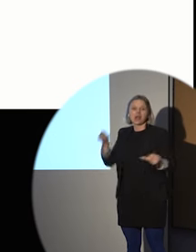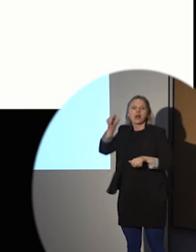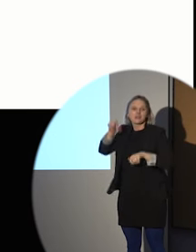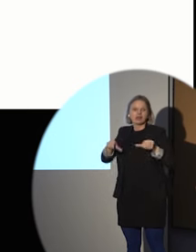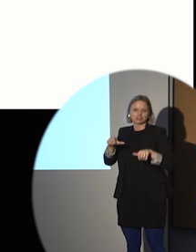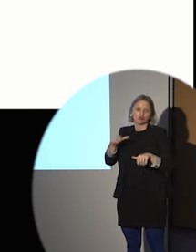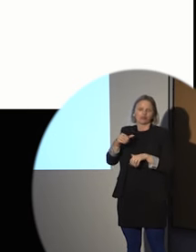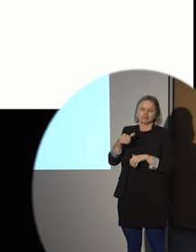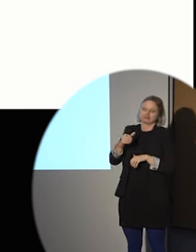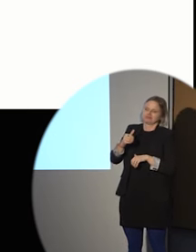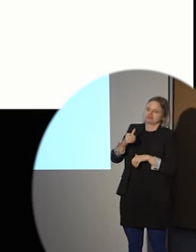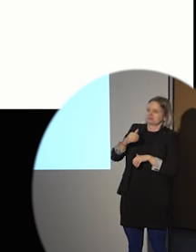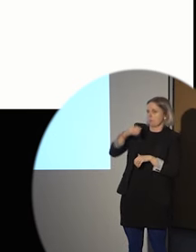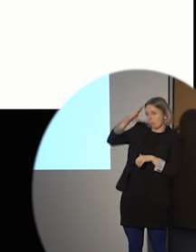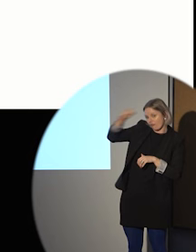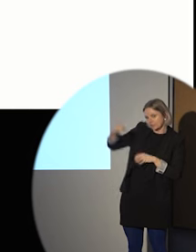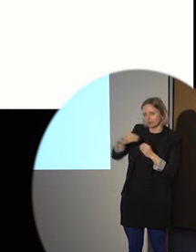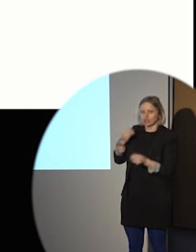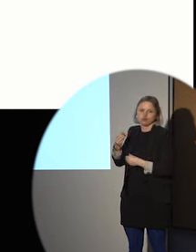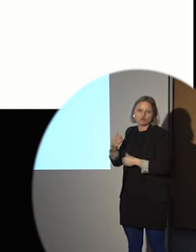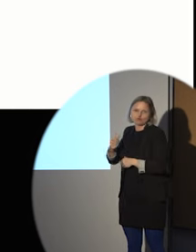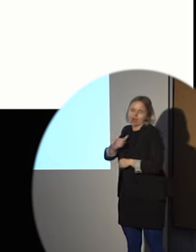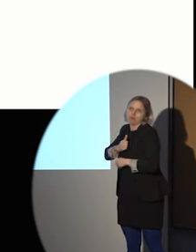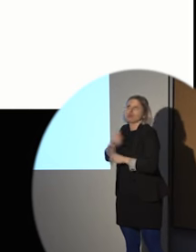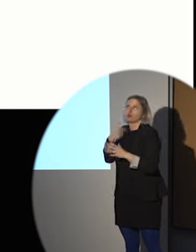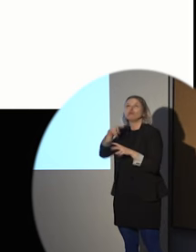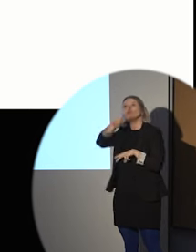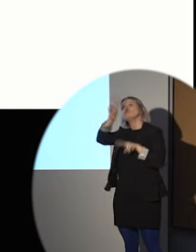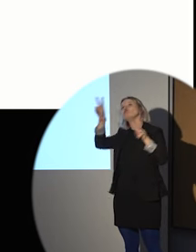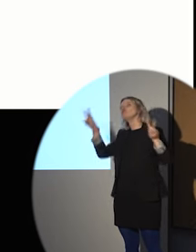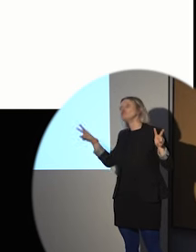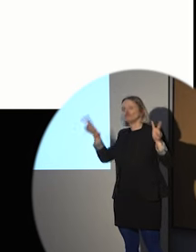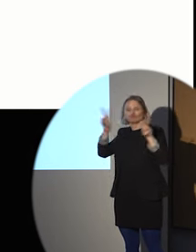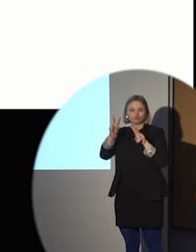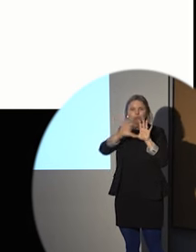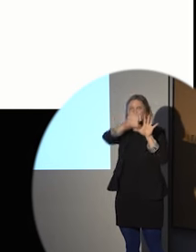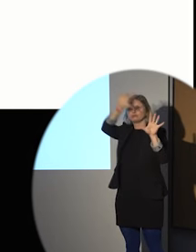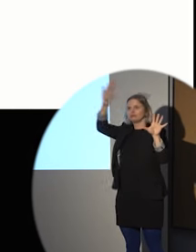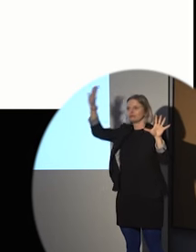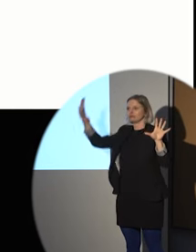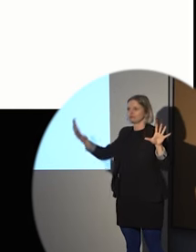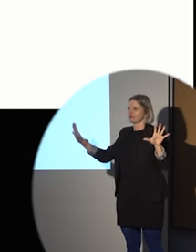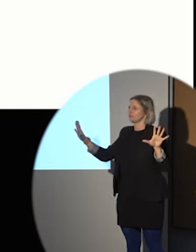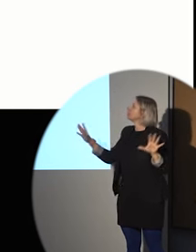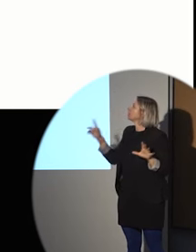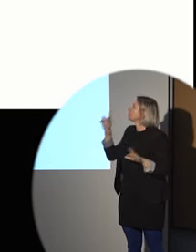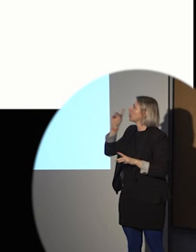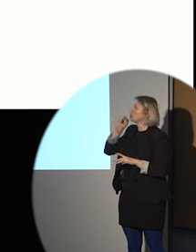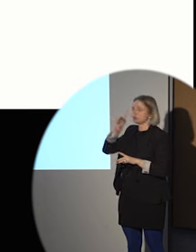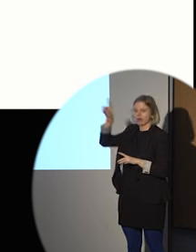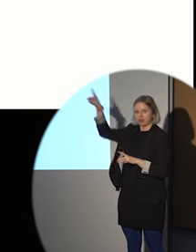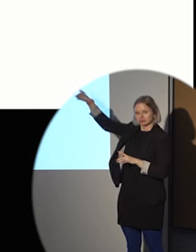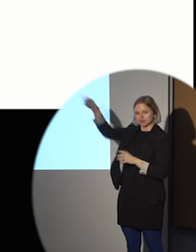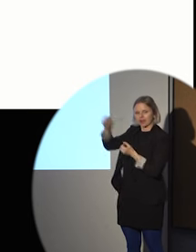amateurs. Et une des plus spectaculaires, c'est Orion. Parce que Orion, c'est une région qui n'est pas très éloignée de nous, un